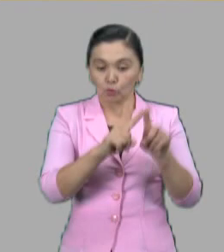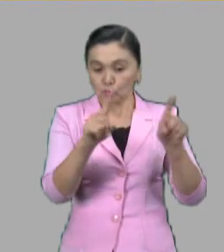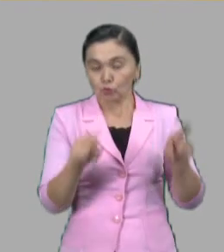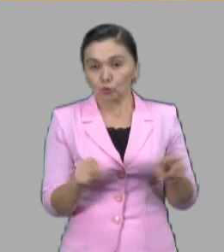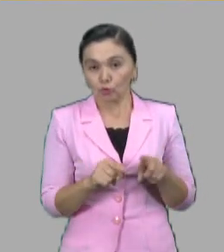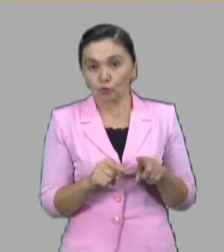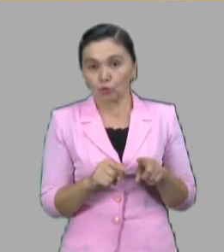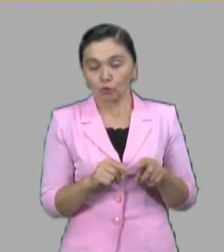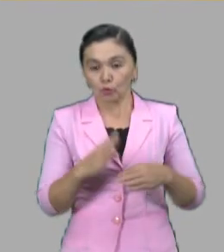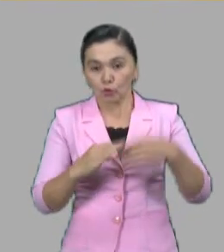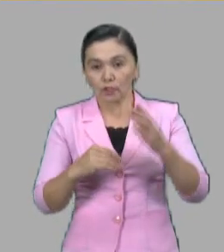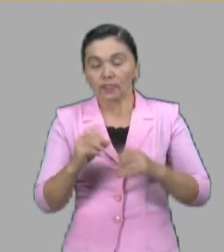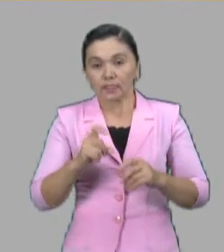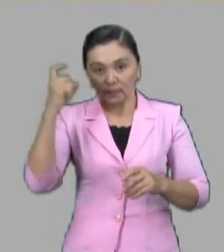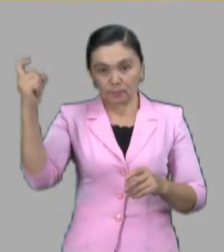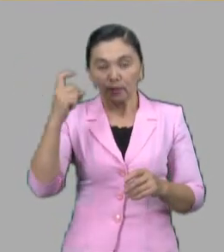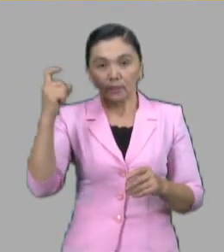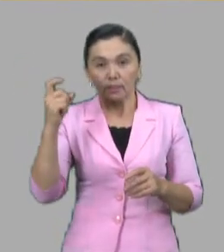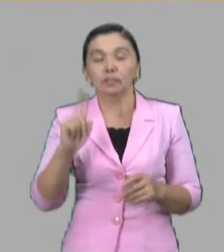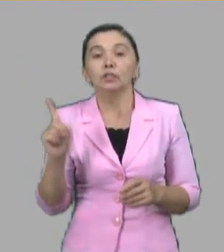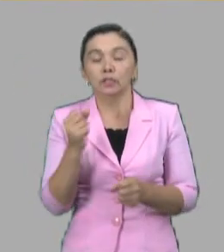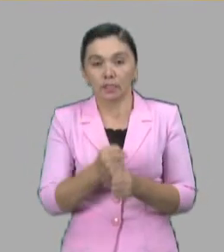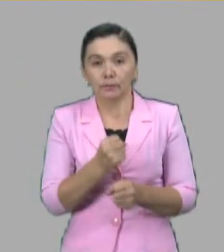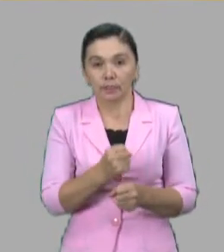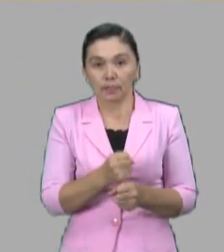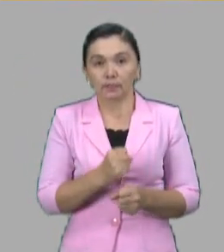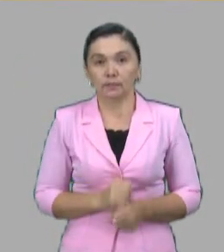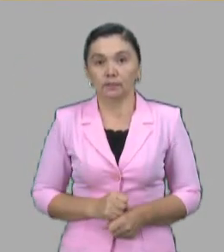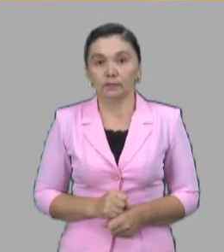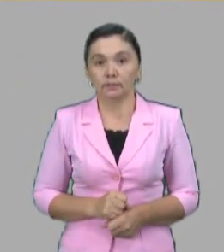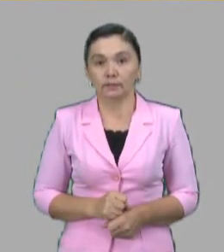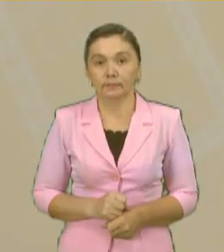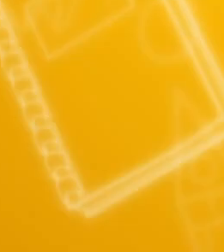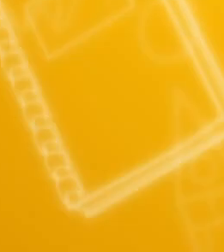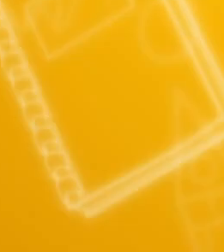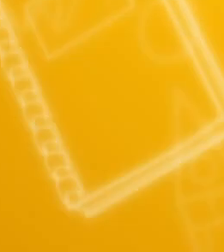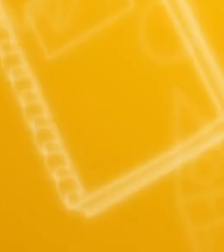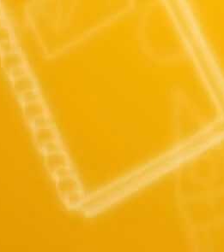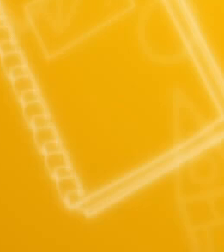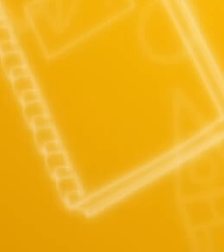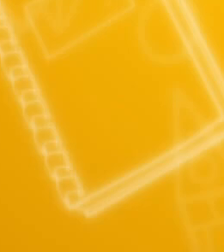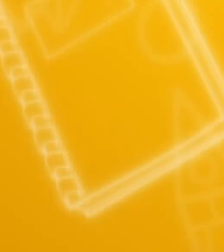Бул сүрөттөгү кесип ээлери эмне кылат?